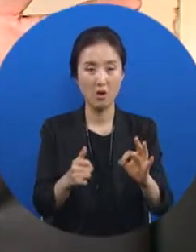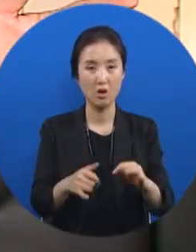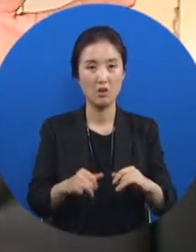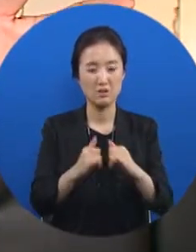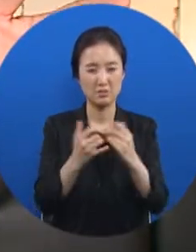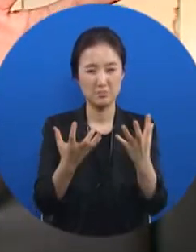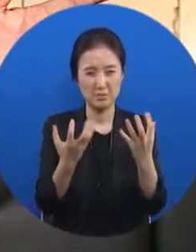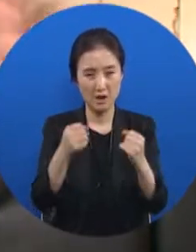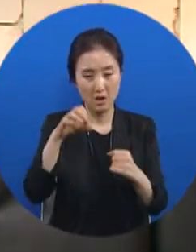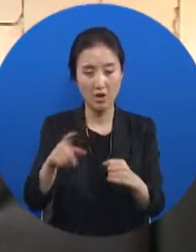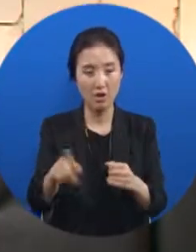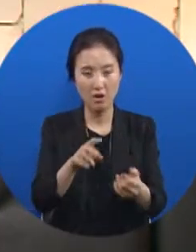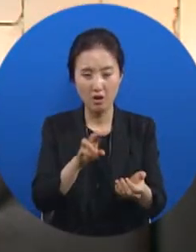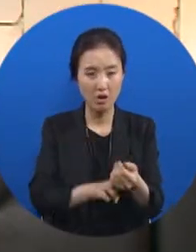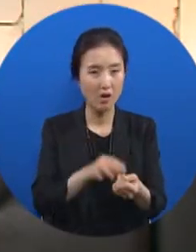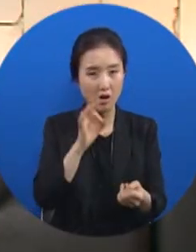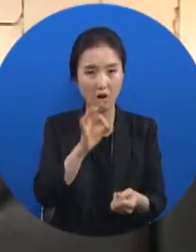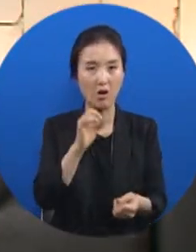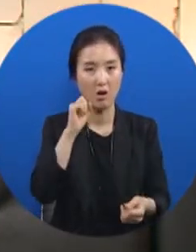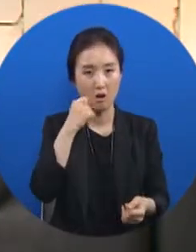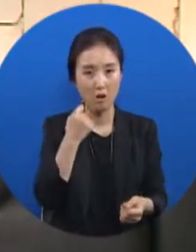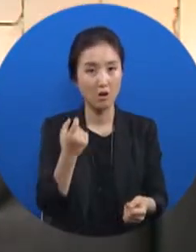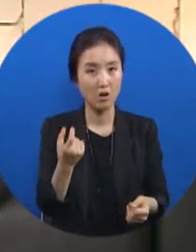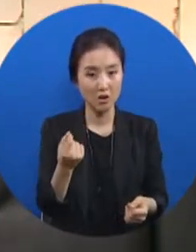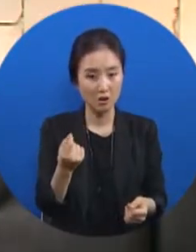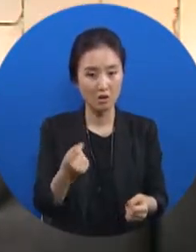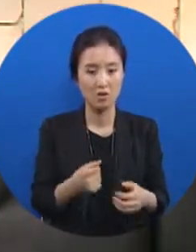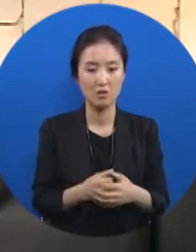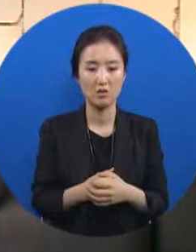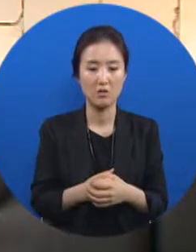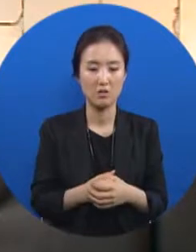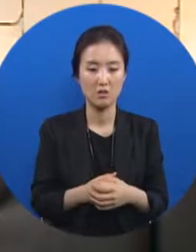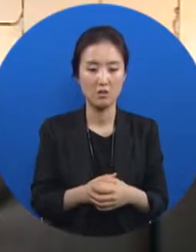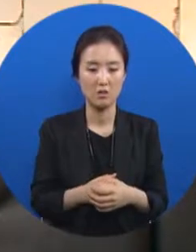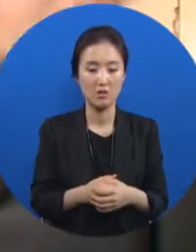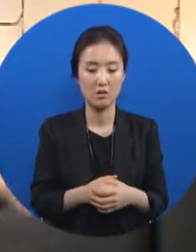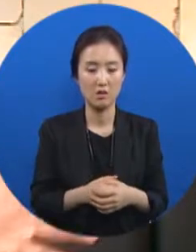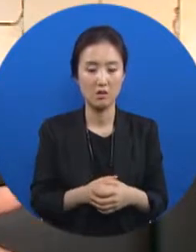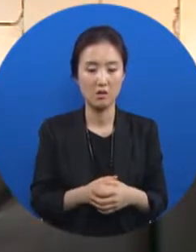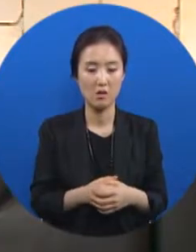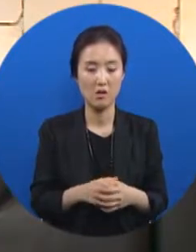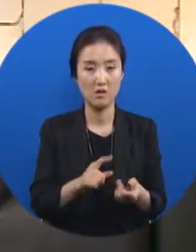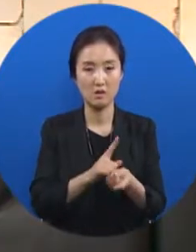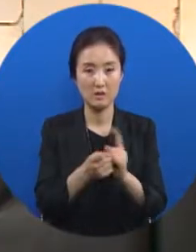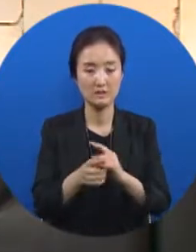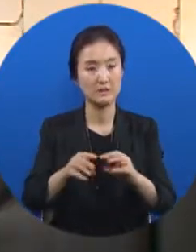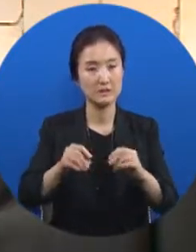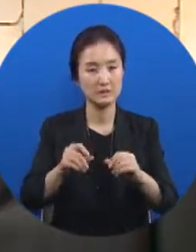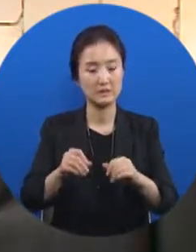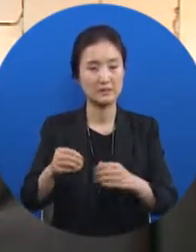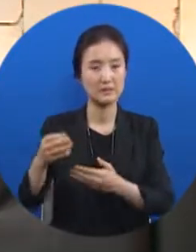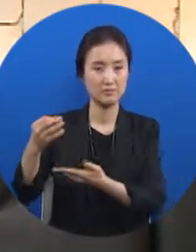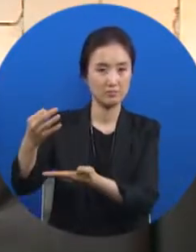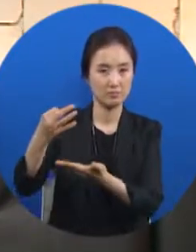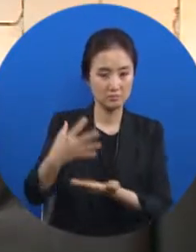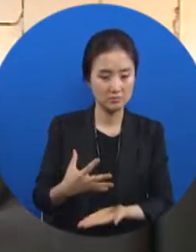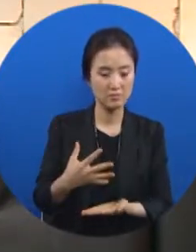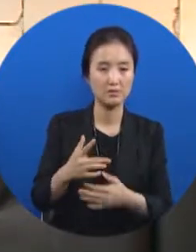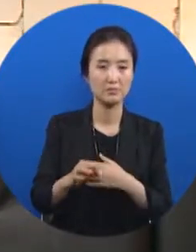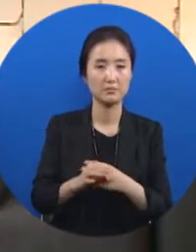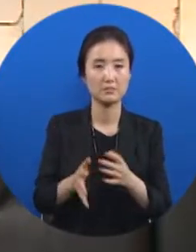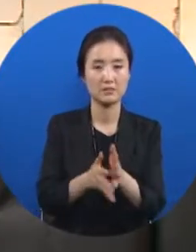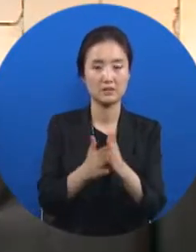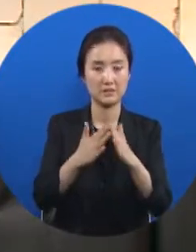그죠? 저한테 새로운 기회가 온 거예요. 그래서 그 친구들은 그 대신 뭐 부모님한테 땅을 물려받았거나 뭐 건물을